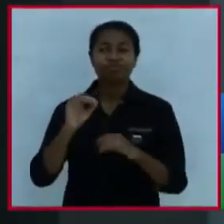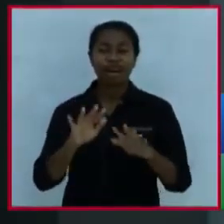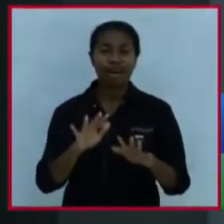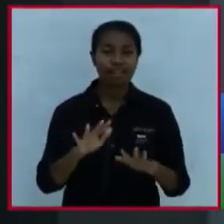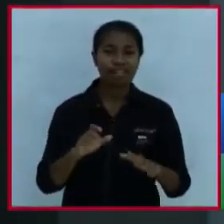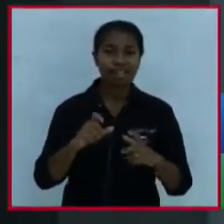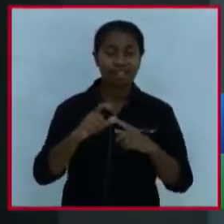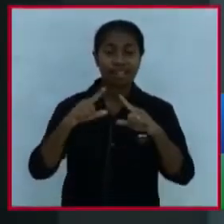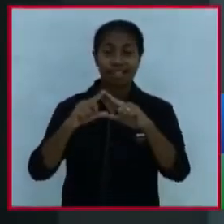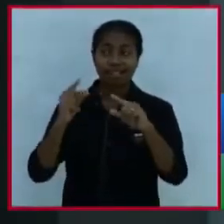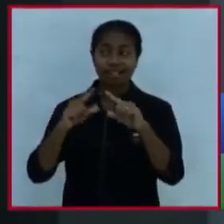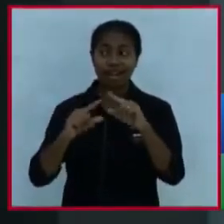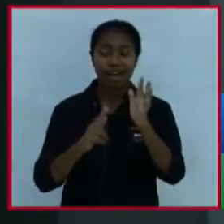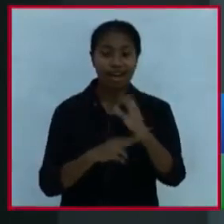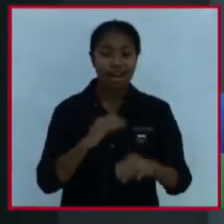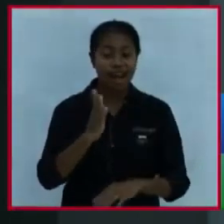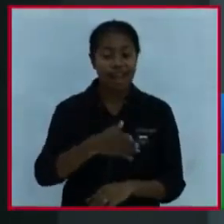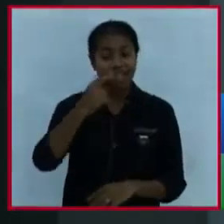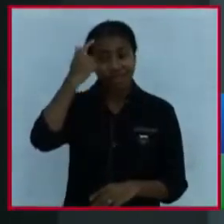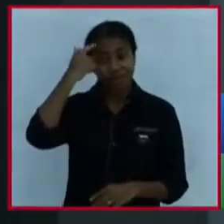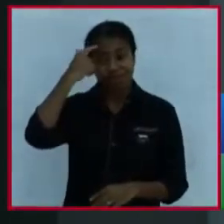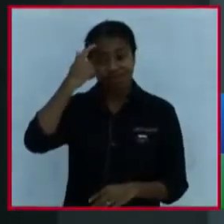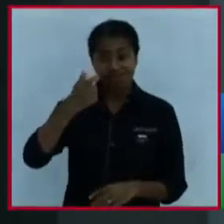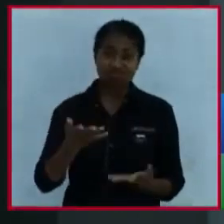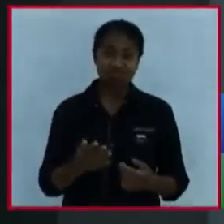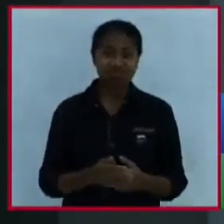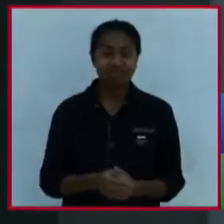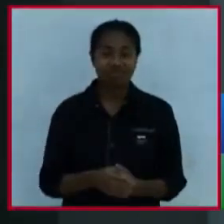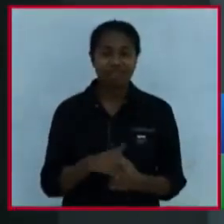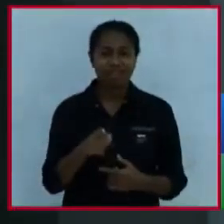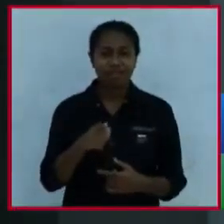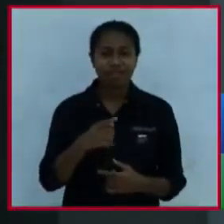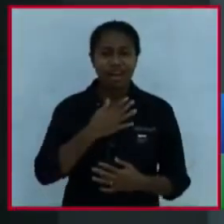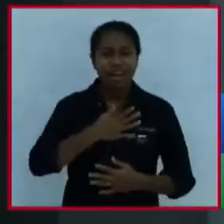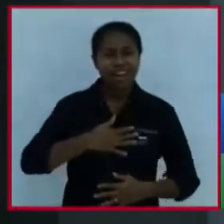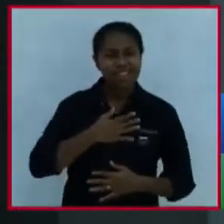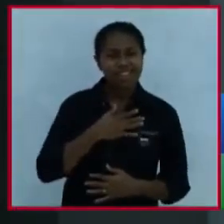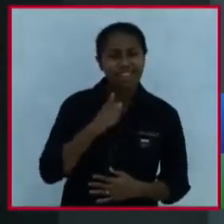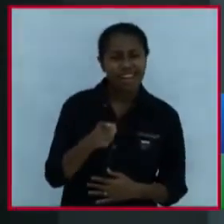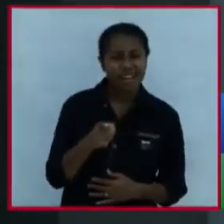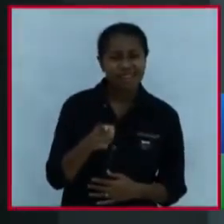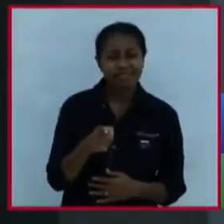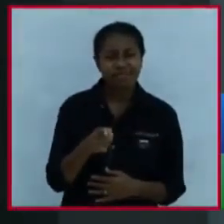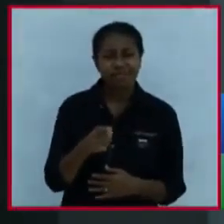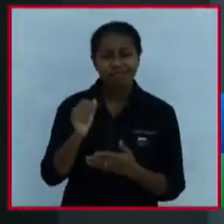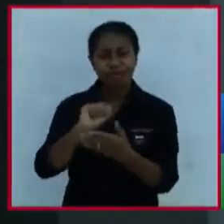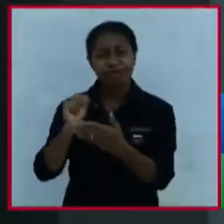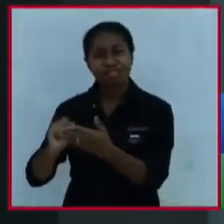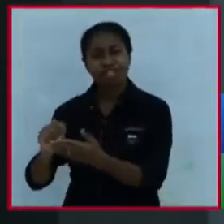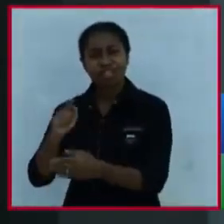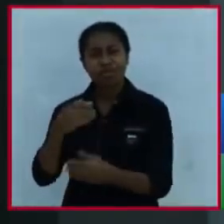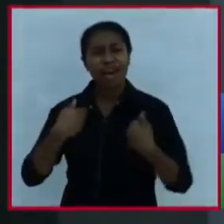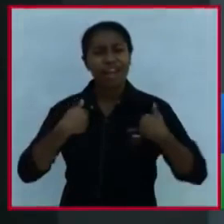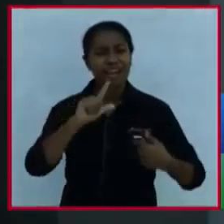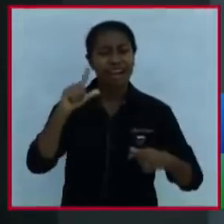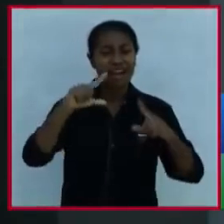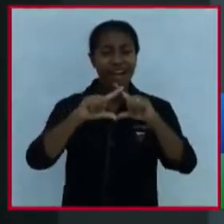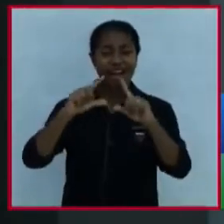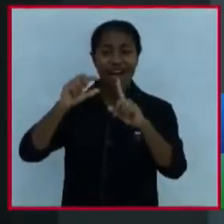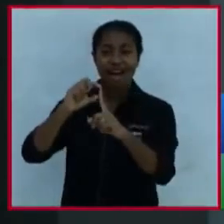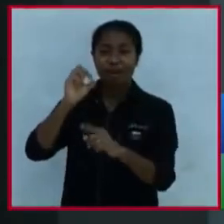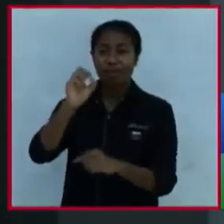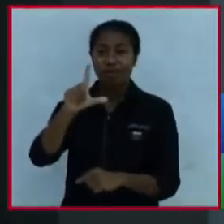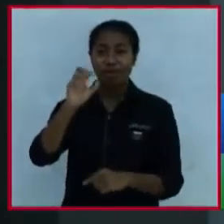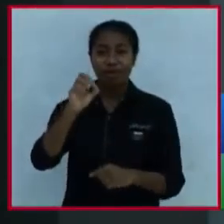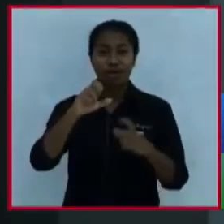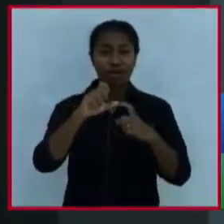atau pemikiran penafsiran ada yang merasa bahwa penulisnya adalah apolos dari aleksandria